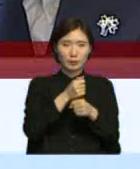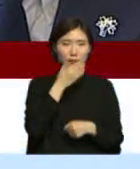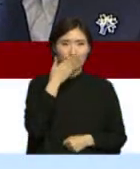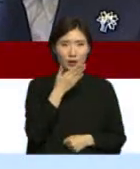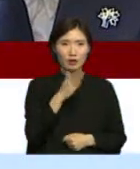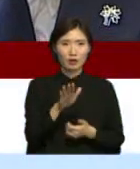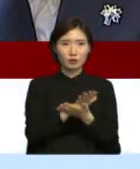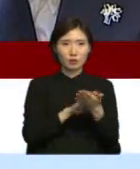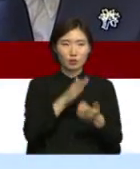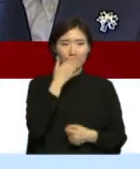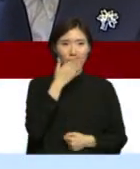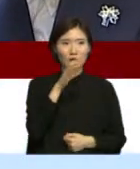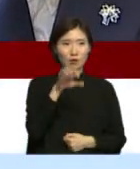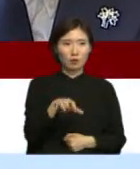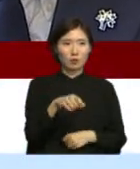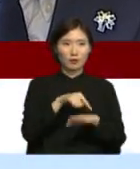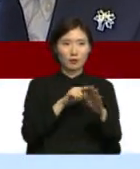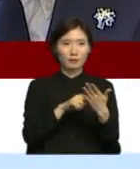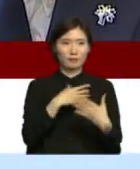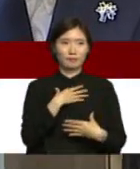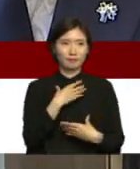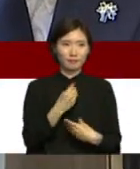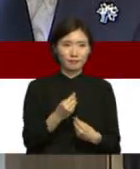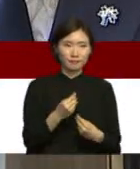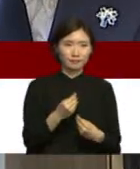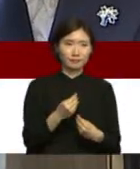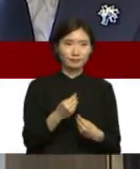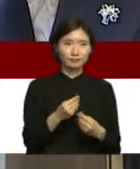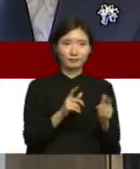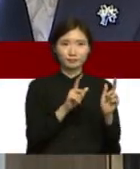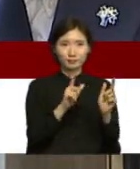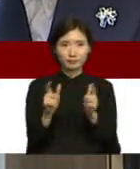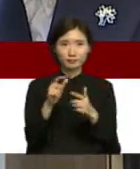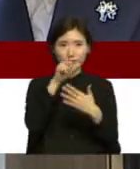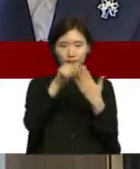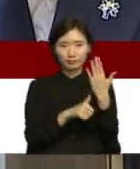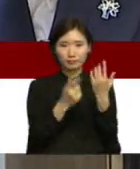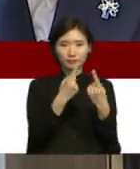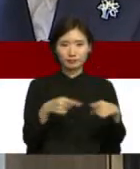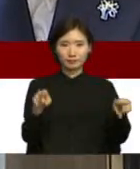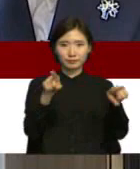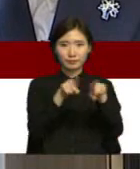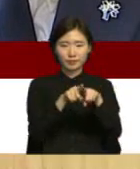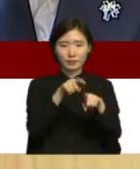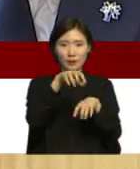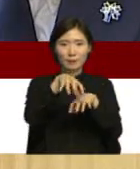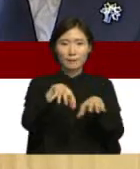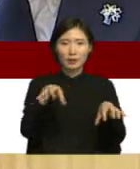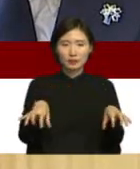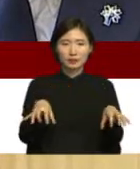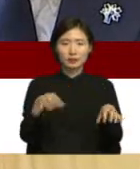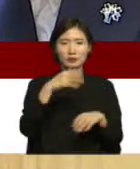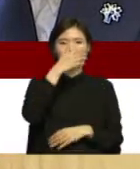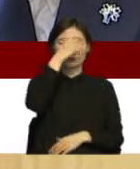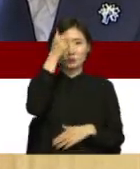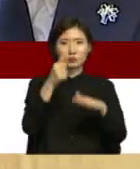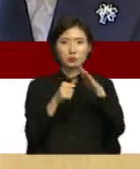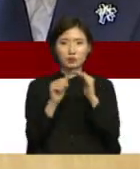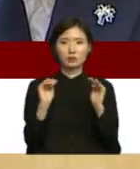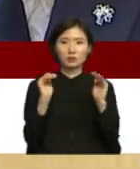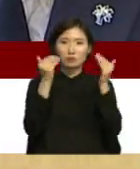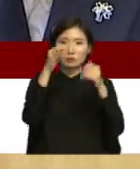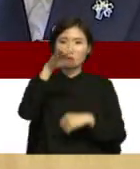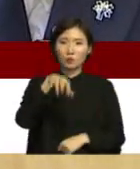수 있는 공간, 마음 편하고 안전하고 또 다양한 프로그램과 함께 마을 청소년 성장